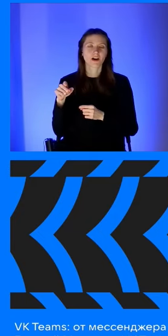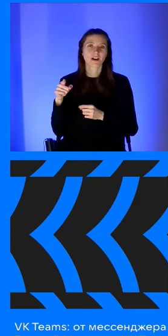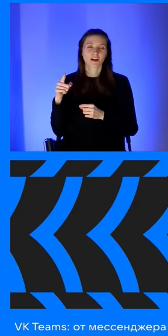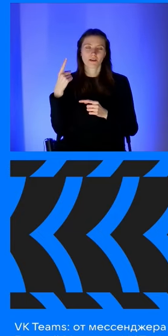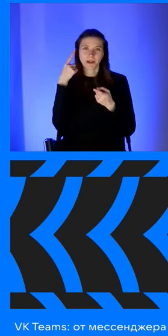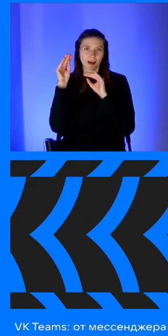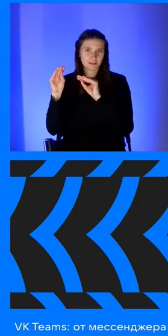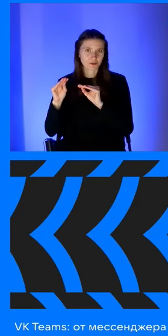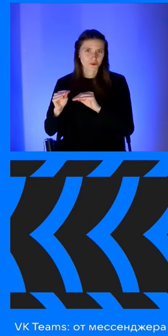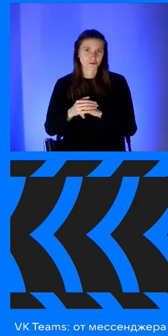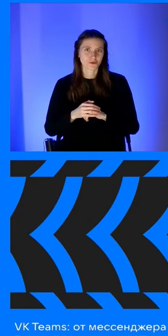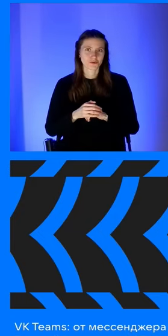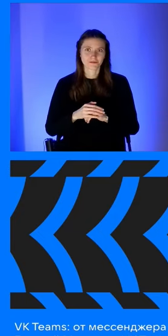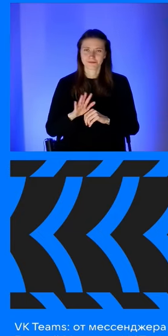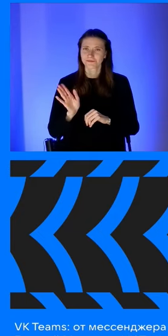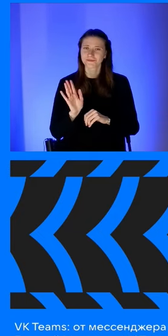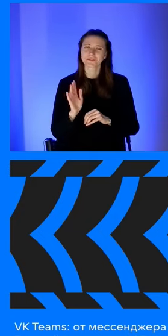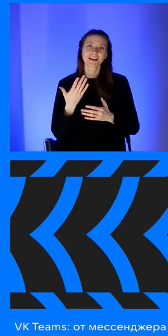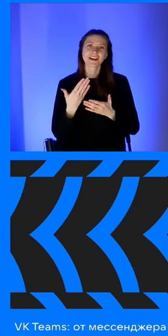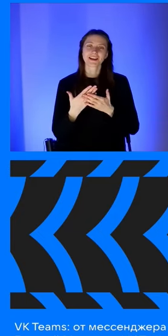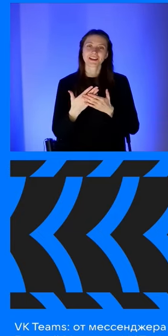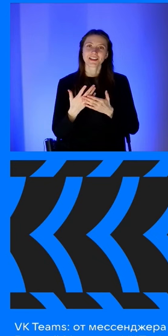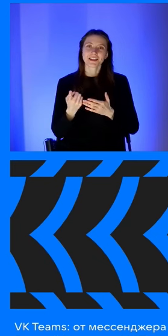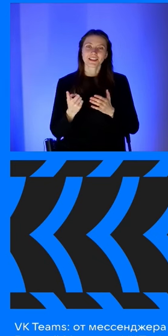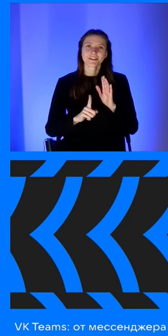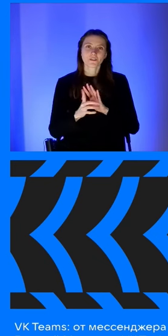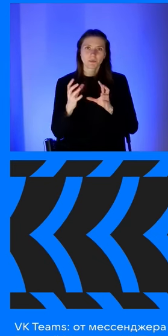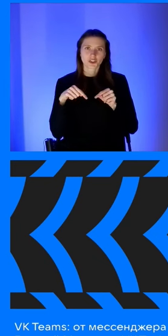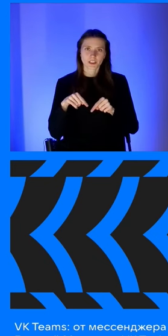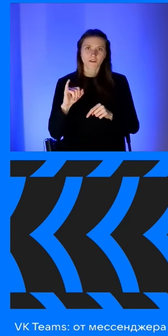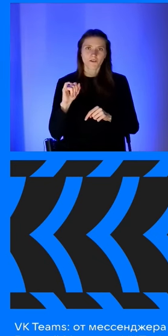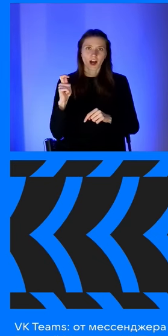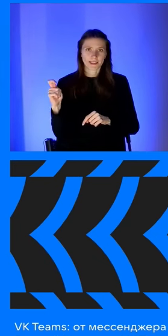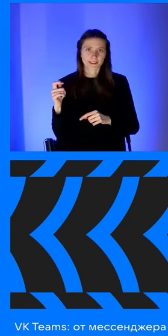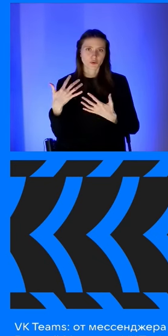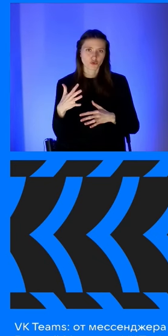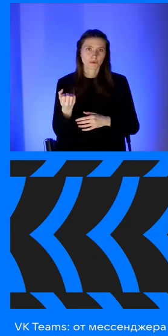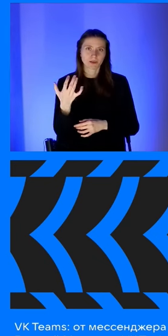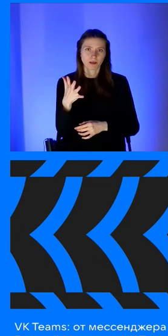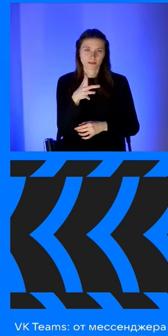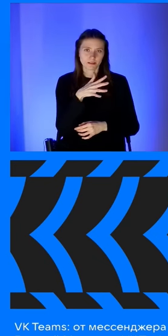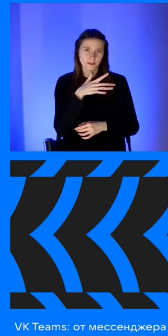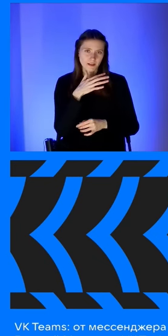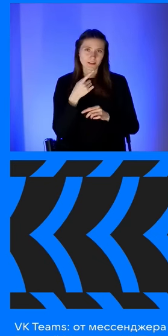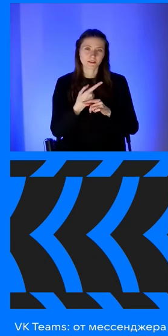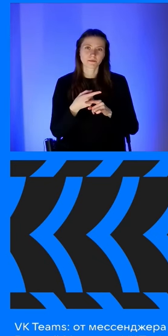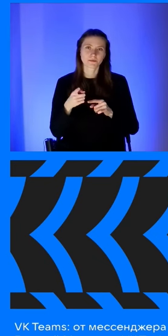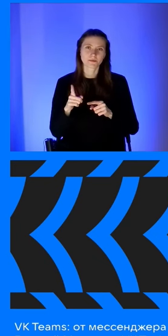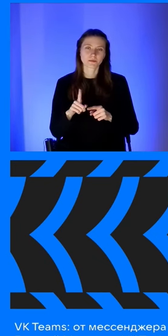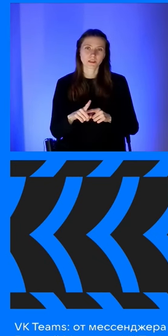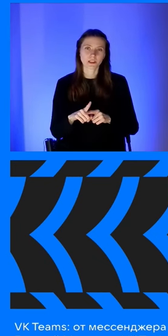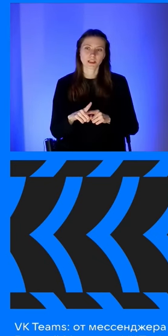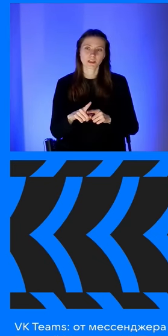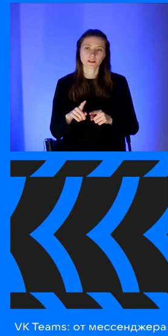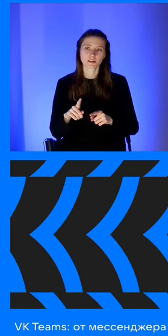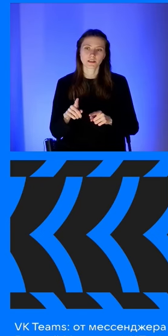меня скорее наоборот получилось, то есть я уже в IT в целом 15 лет. То есть здесь скорее это был как хобби,